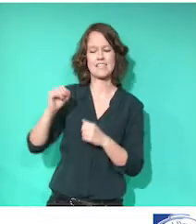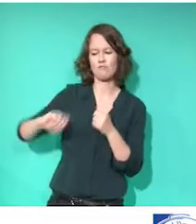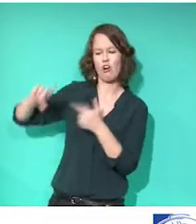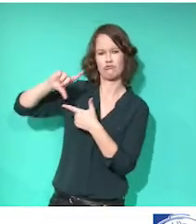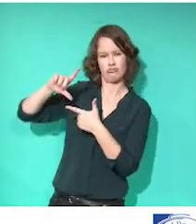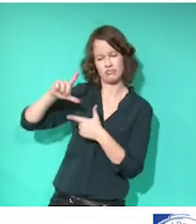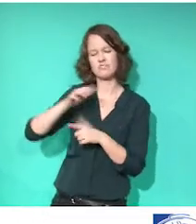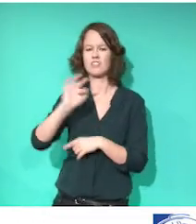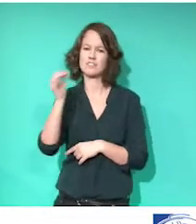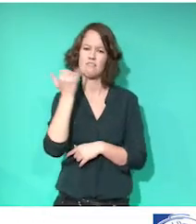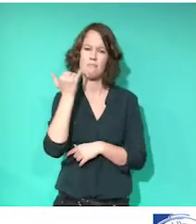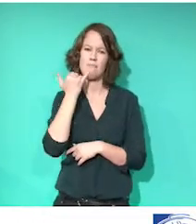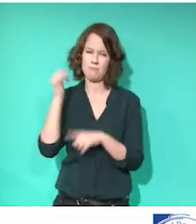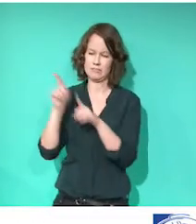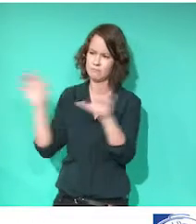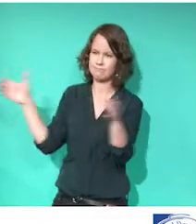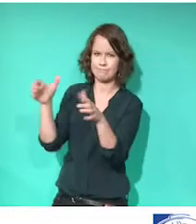hommes.